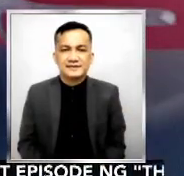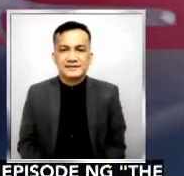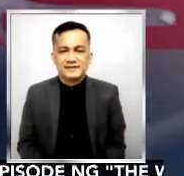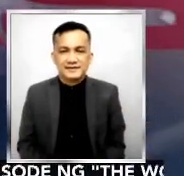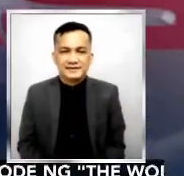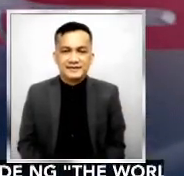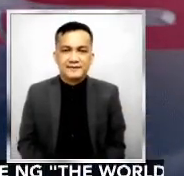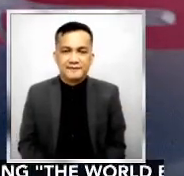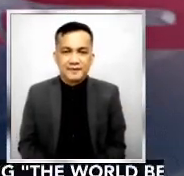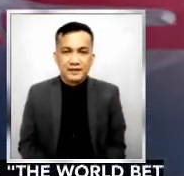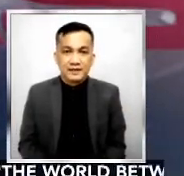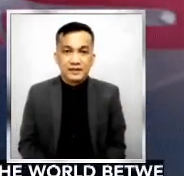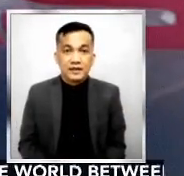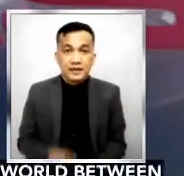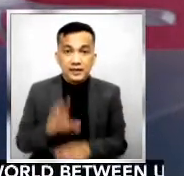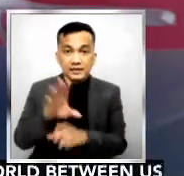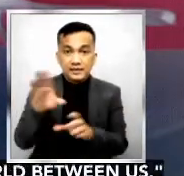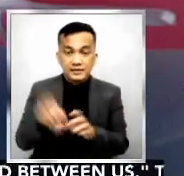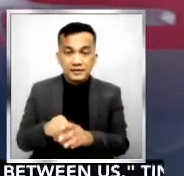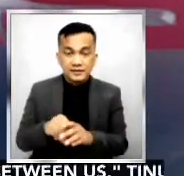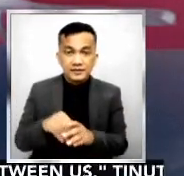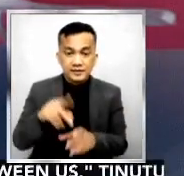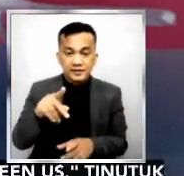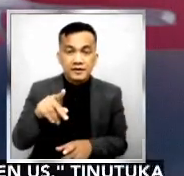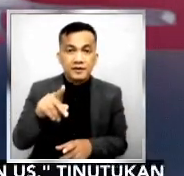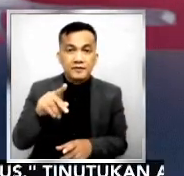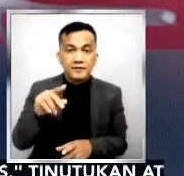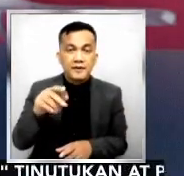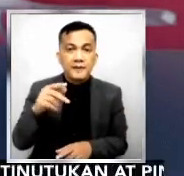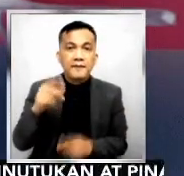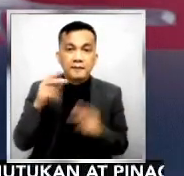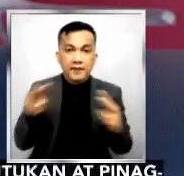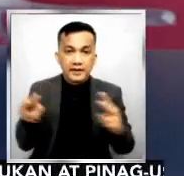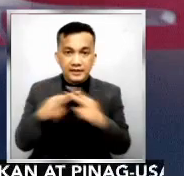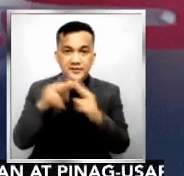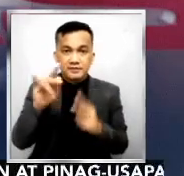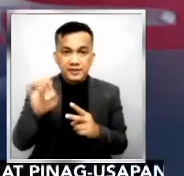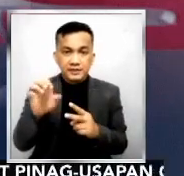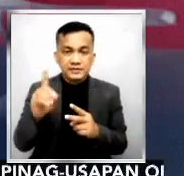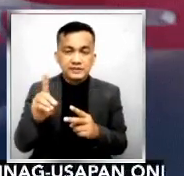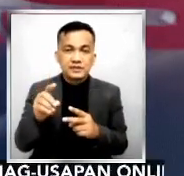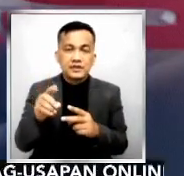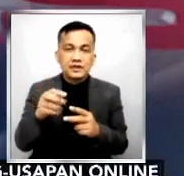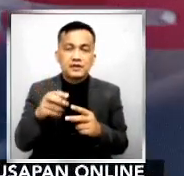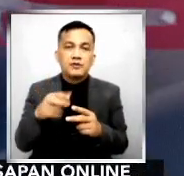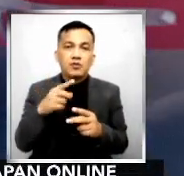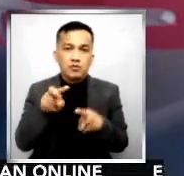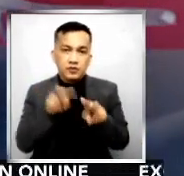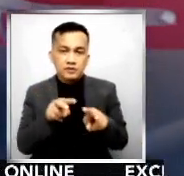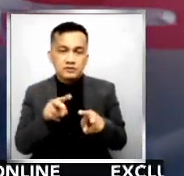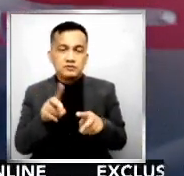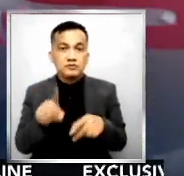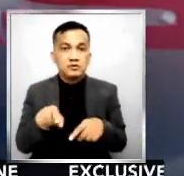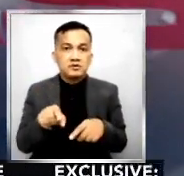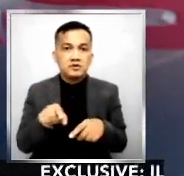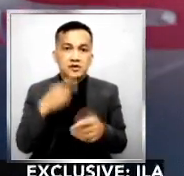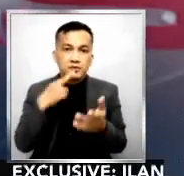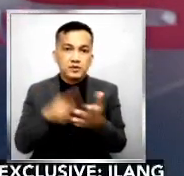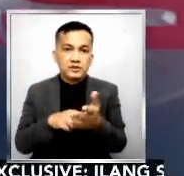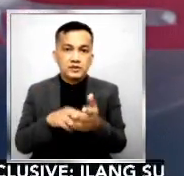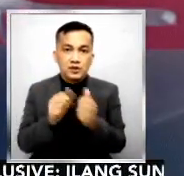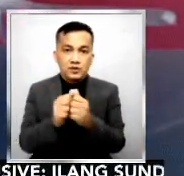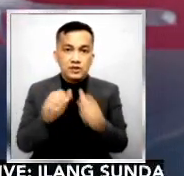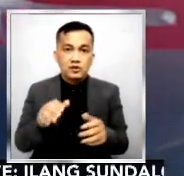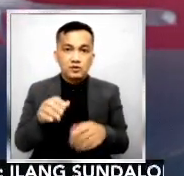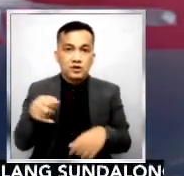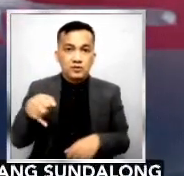Kabisi naman ang Paris-based media watchdog na Reporters Without Borders si Pangulong Rodrigo Duterte sa listahan ng